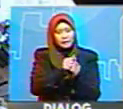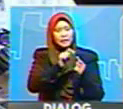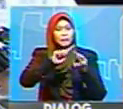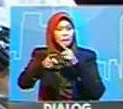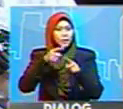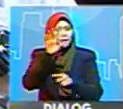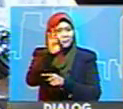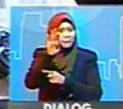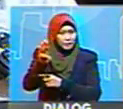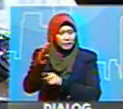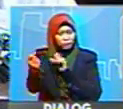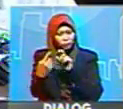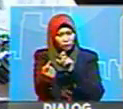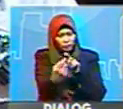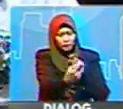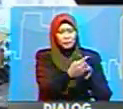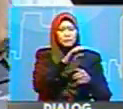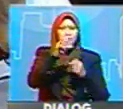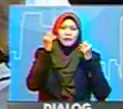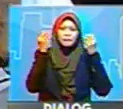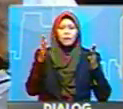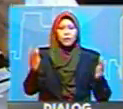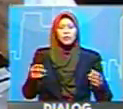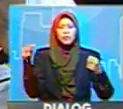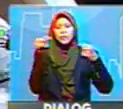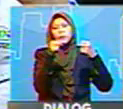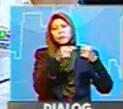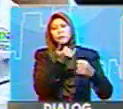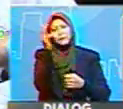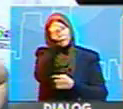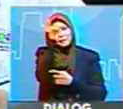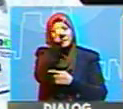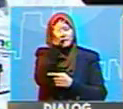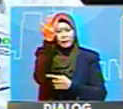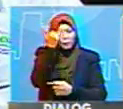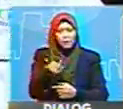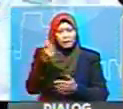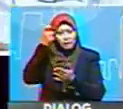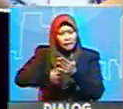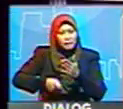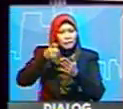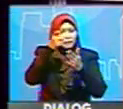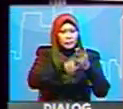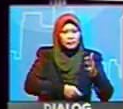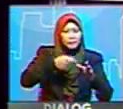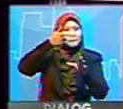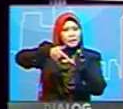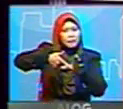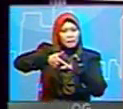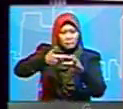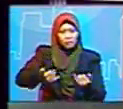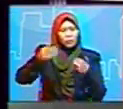Facebook jadi yang menyalahkan kerajaan mengatakan Kenapa harga minyak sudah